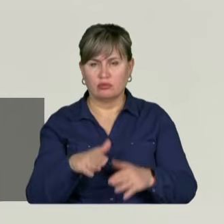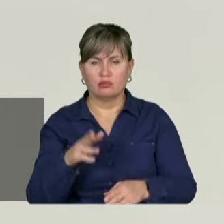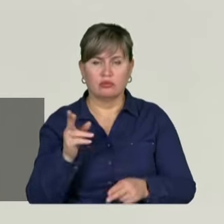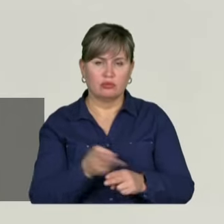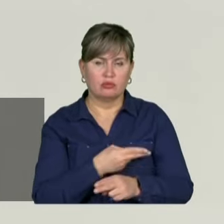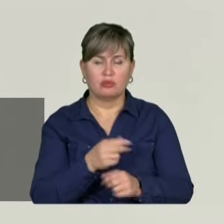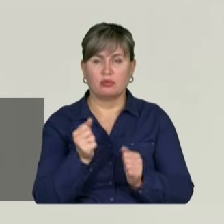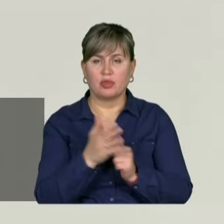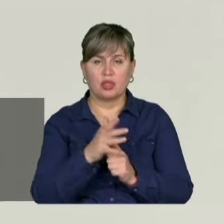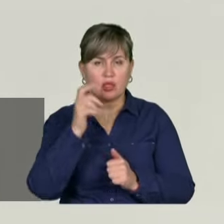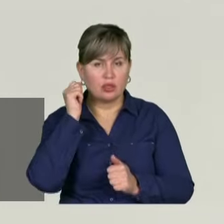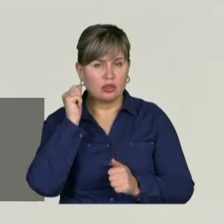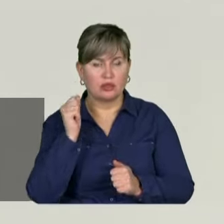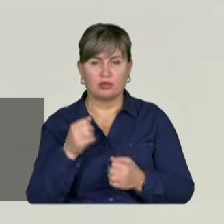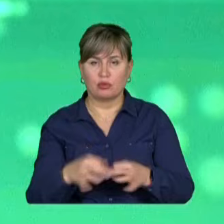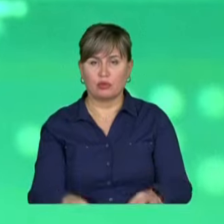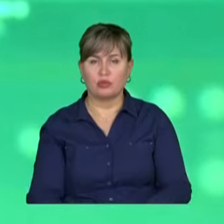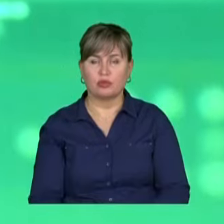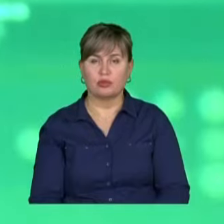виде 15 лет лишения свободы.